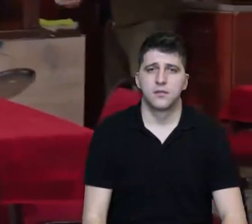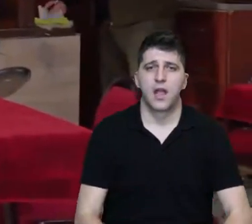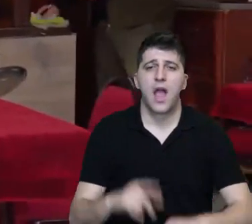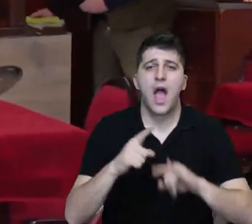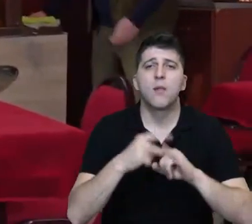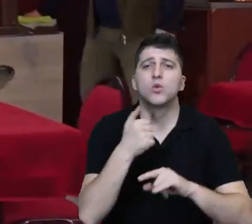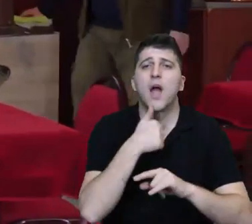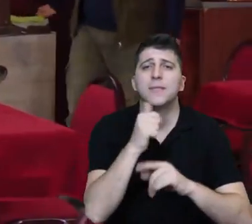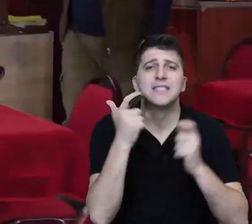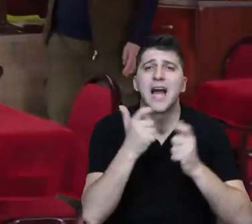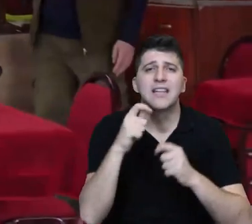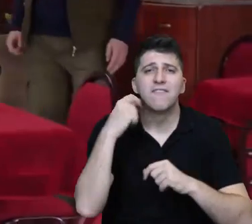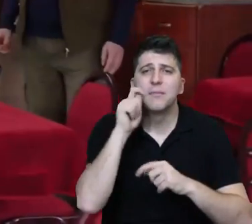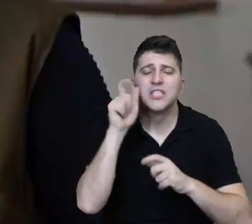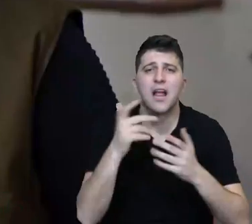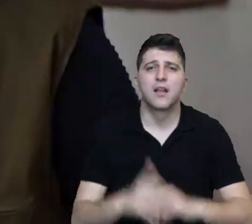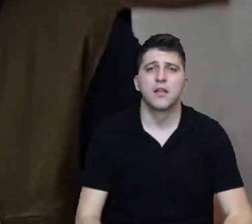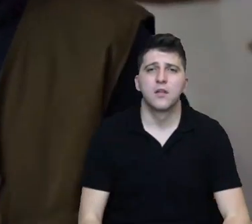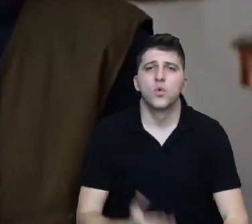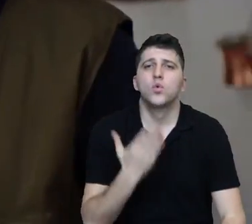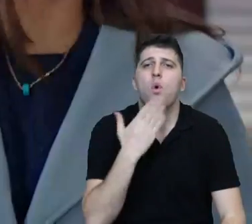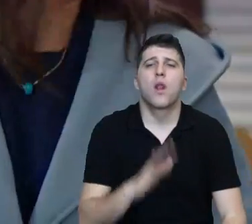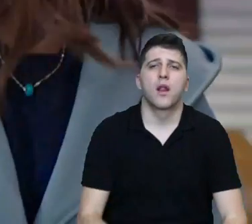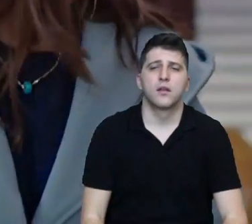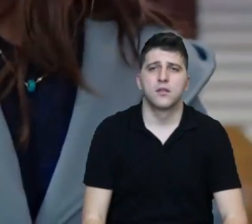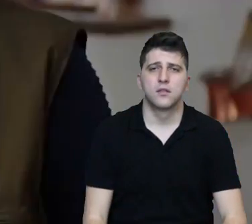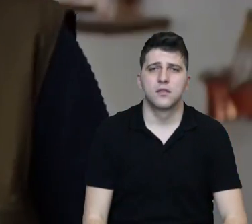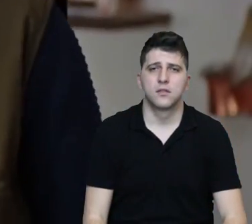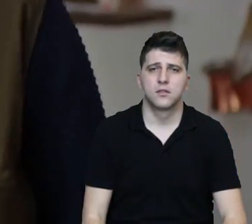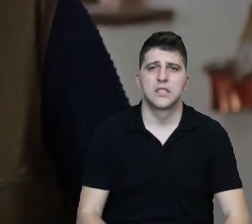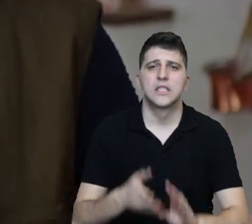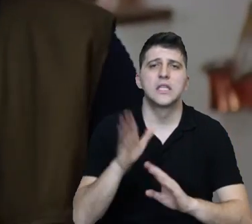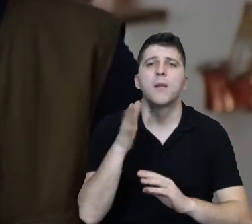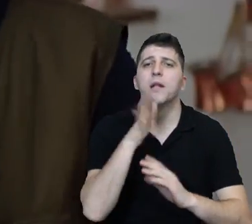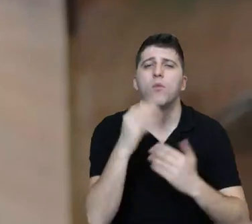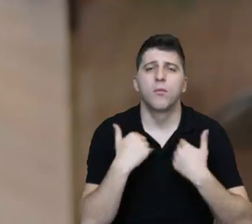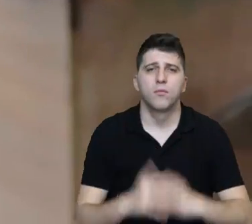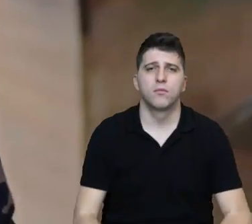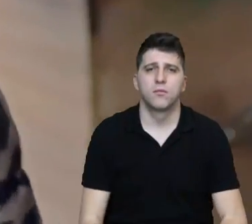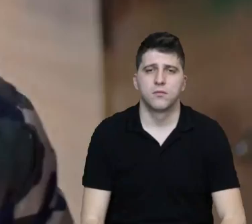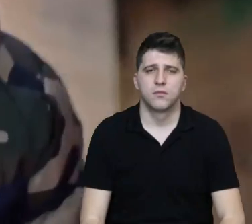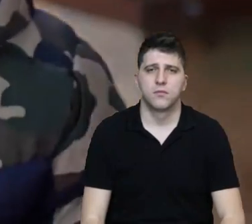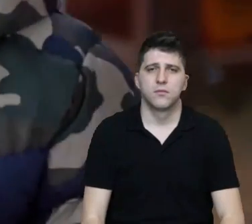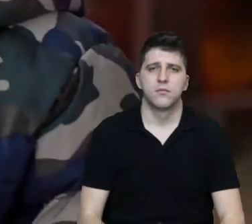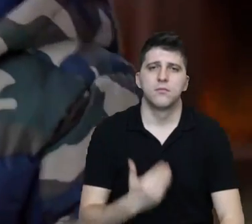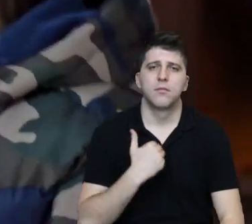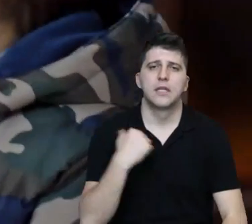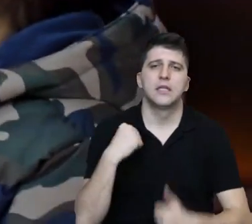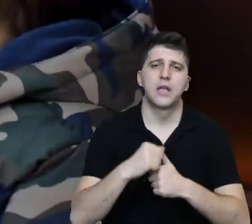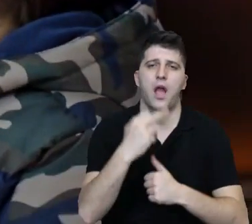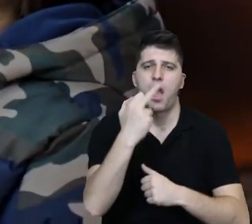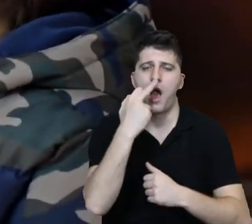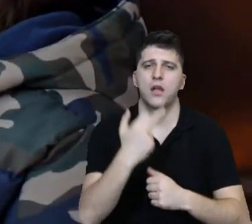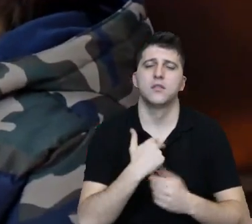Helmut abisi, nerede filmciler? Yok la. Gittiler, bilmiyorum. Beni yine